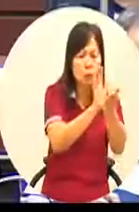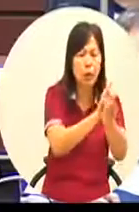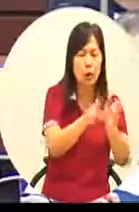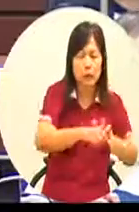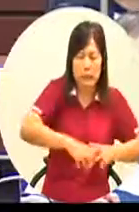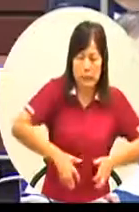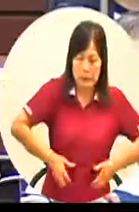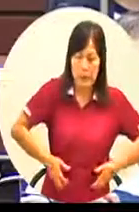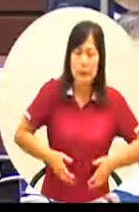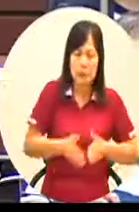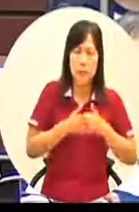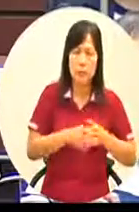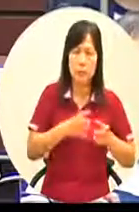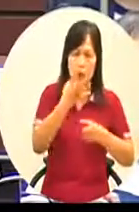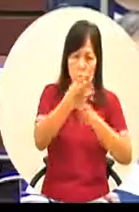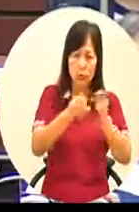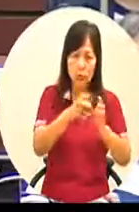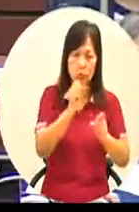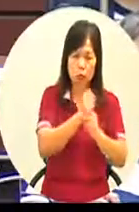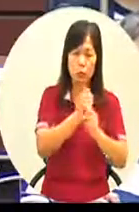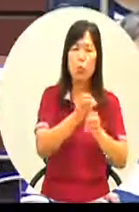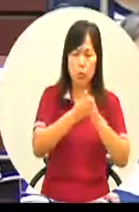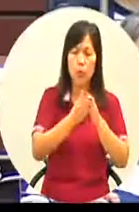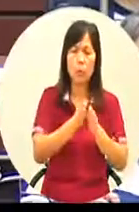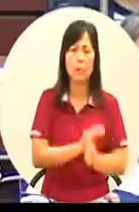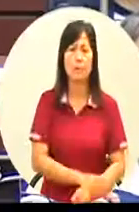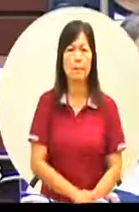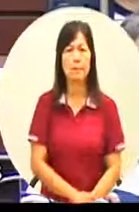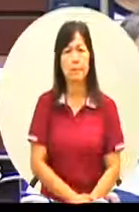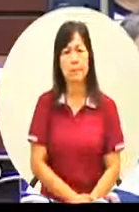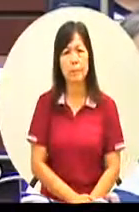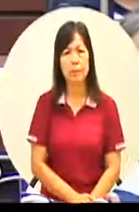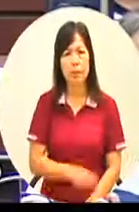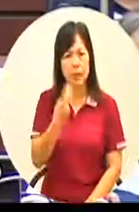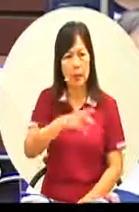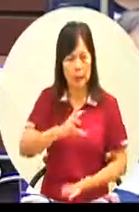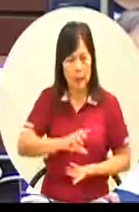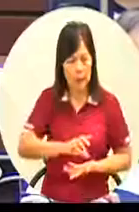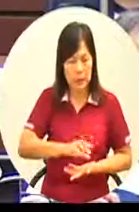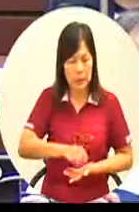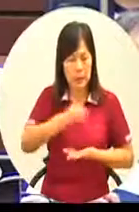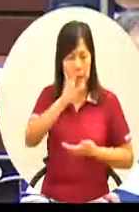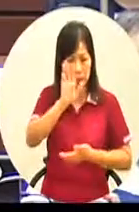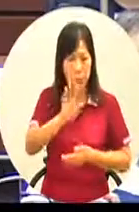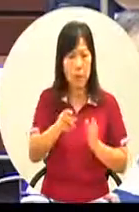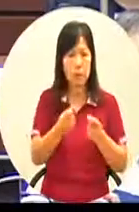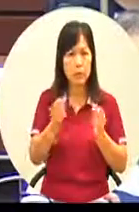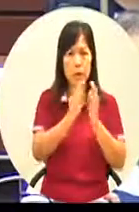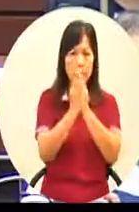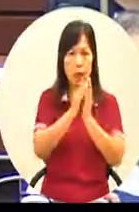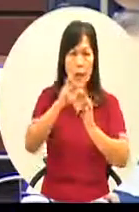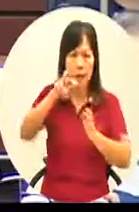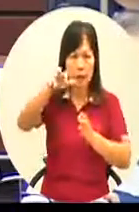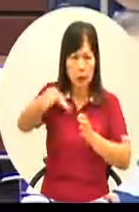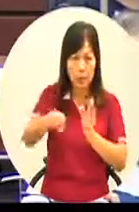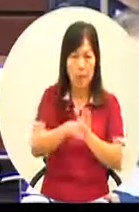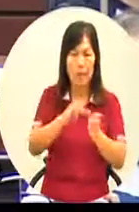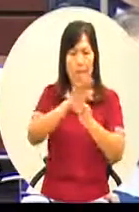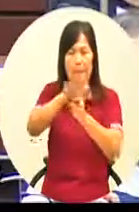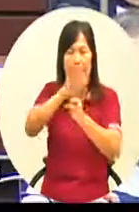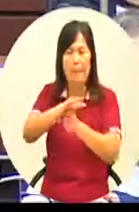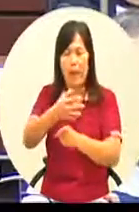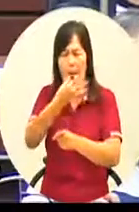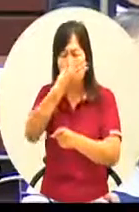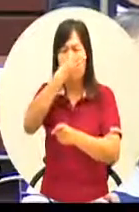能是这几年就可以做。那我们也特别提到说，现在的桃园机场它已经满载了，已